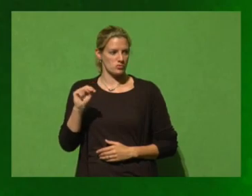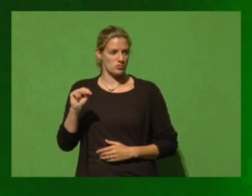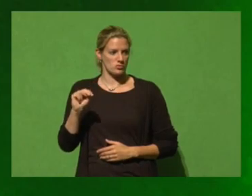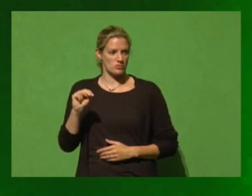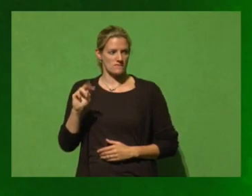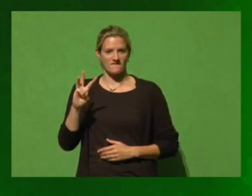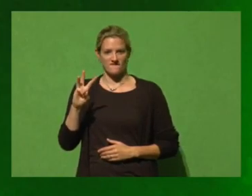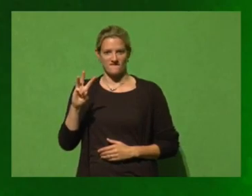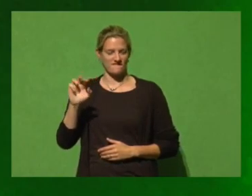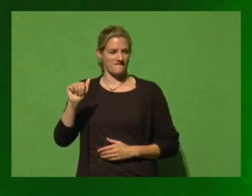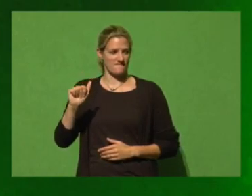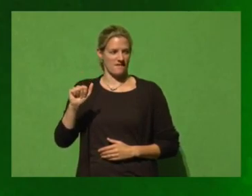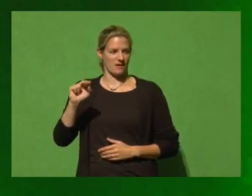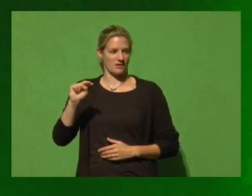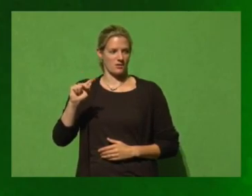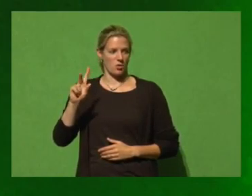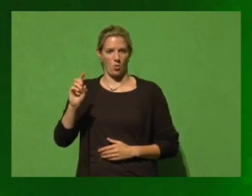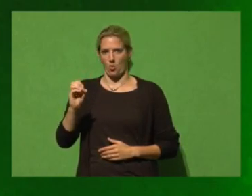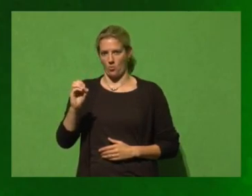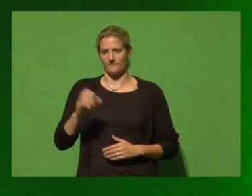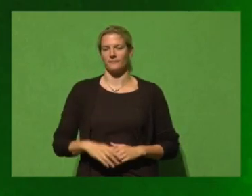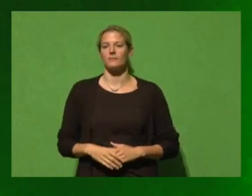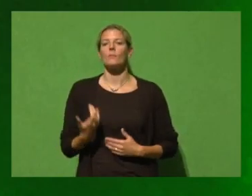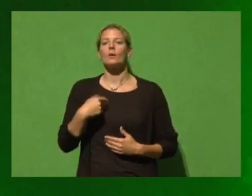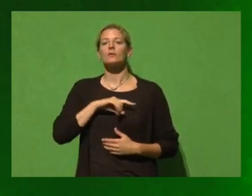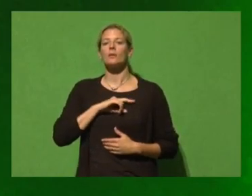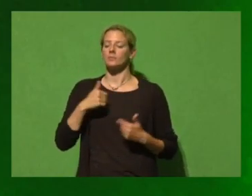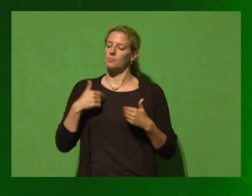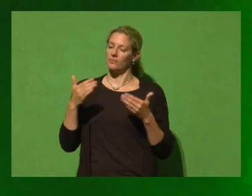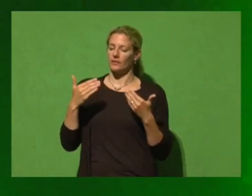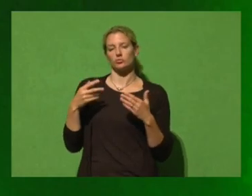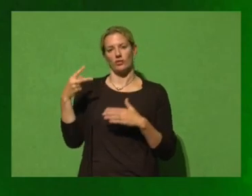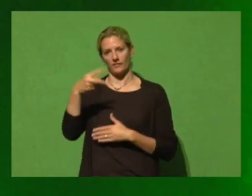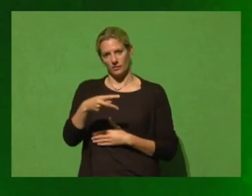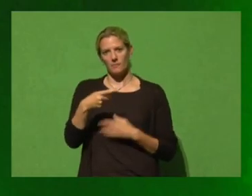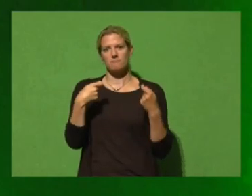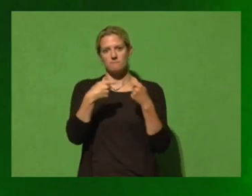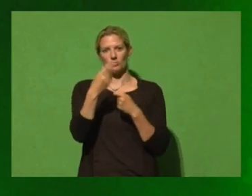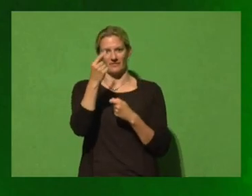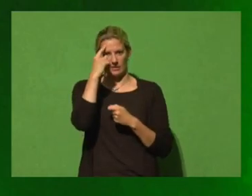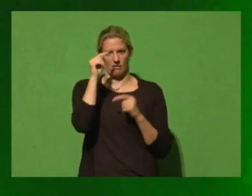mich als Stellvertreter Delegierter des Bundesfinanzrats.